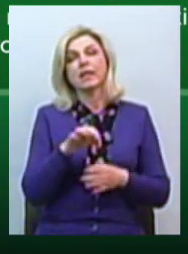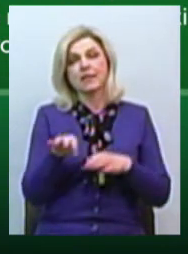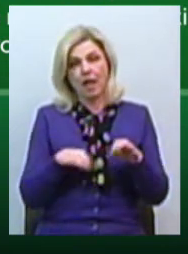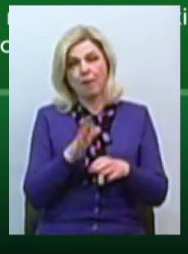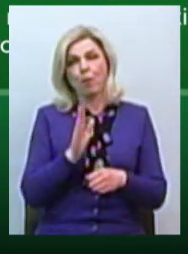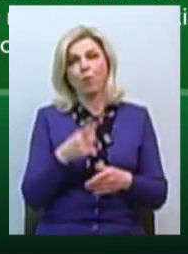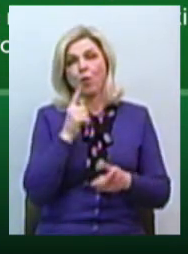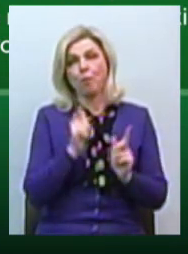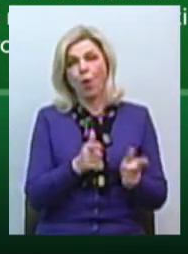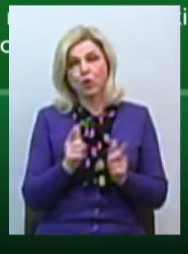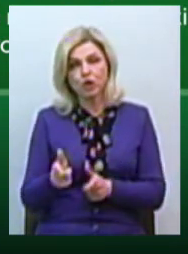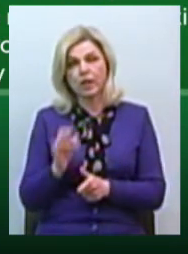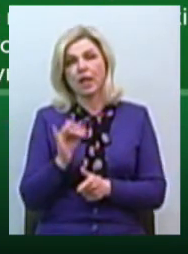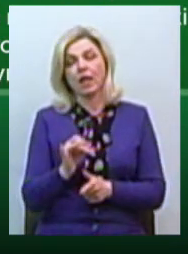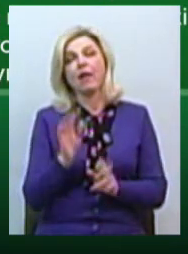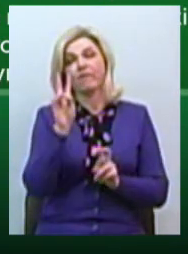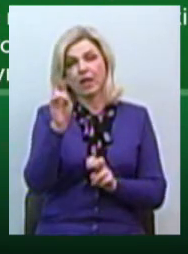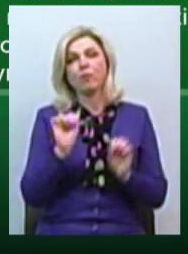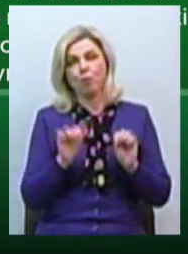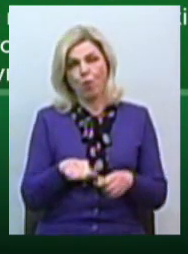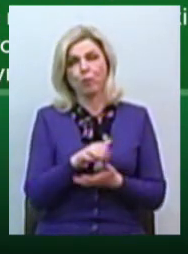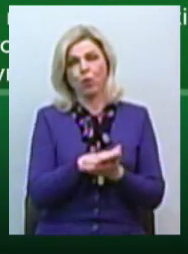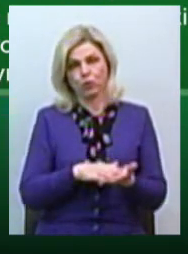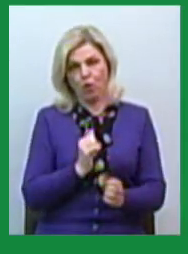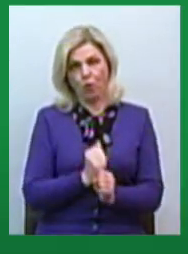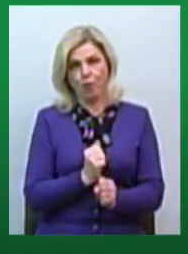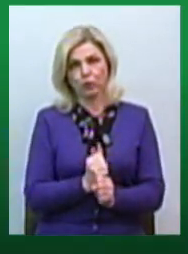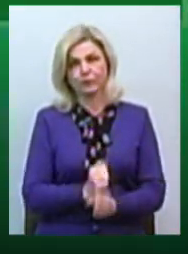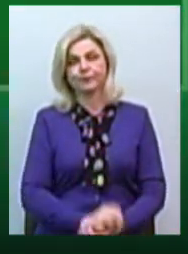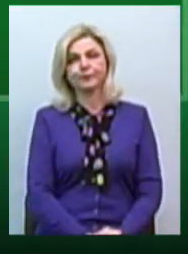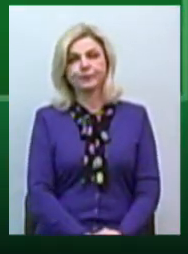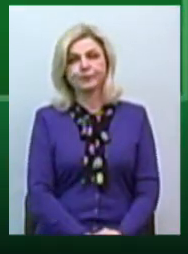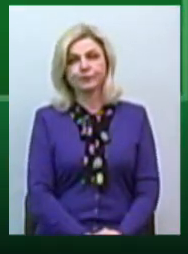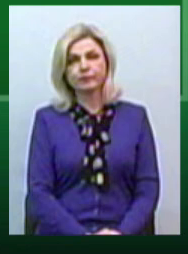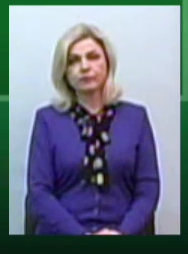погоджена нами і підрядник зможе продовжувати роботу.